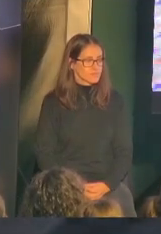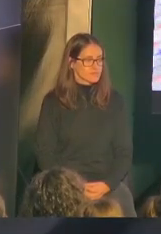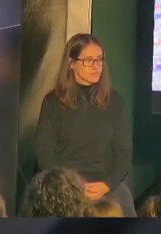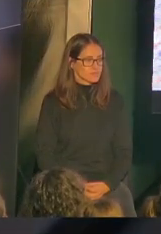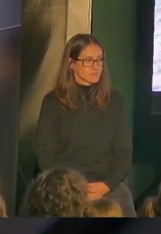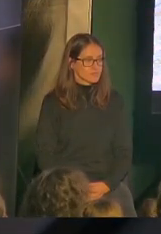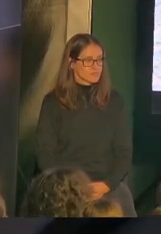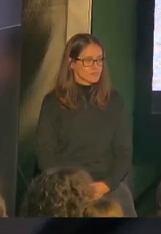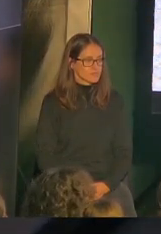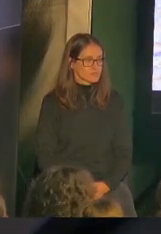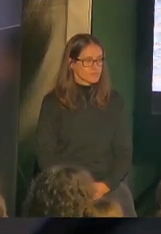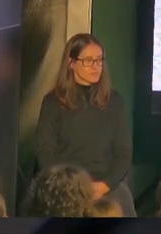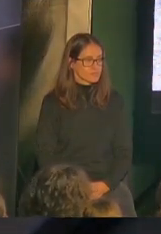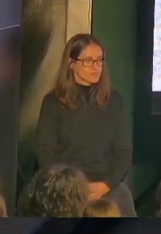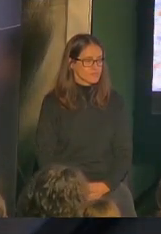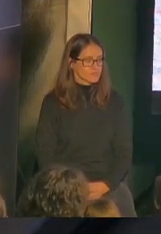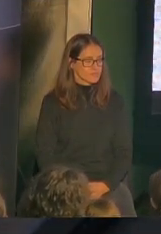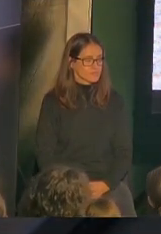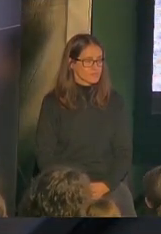Perfecte.